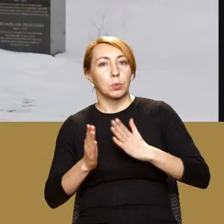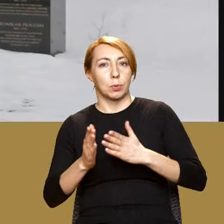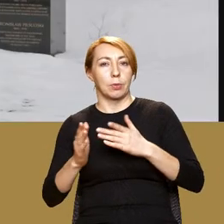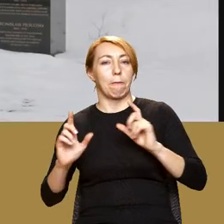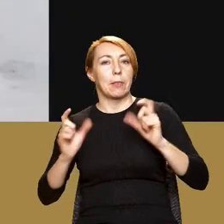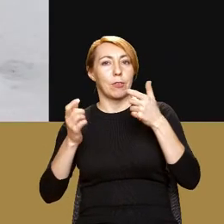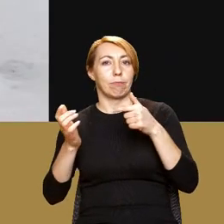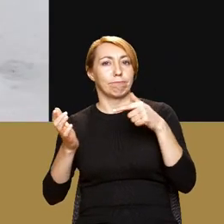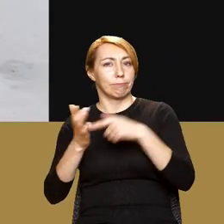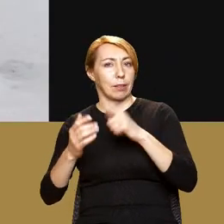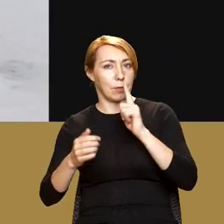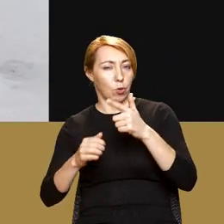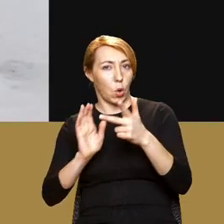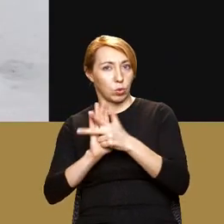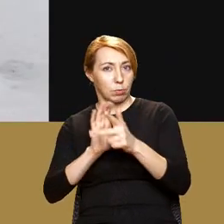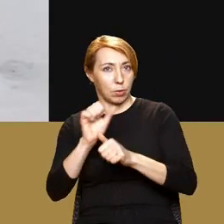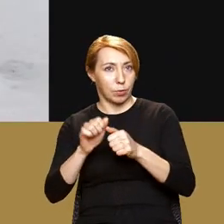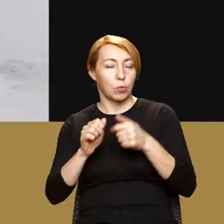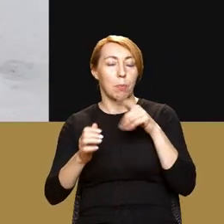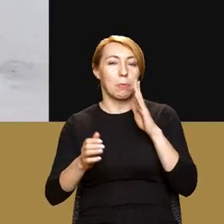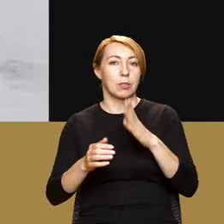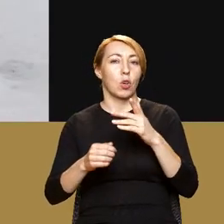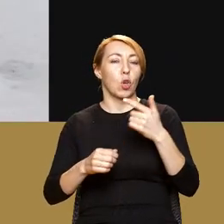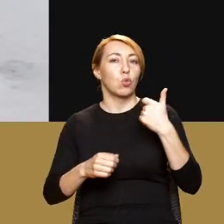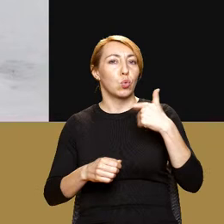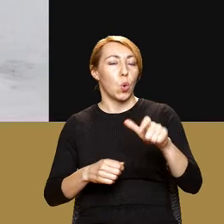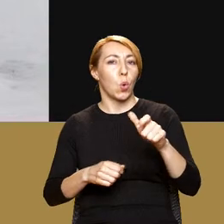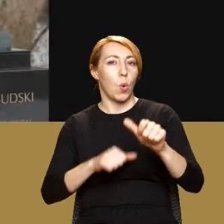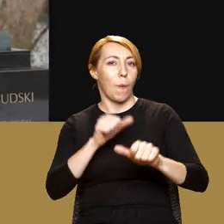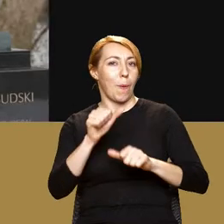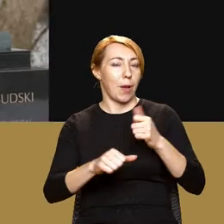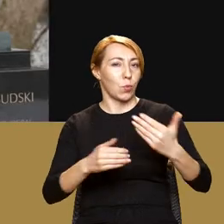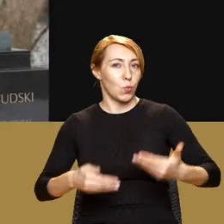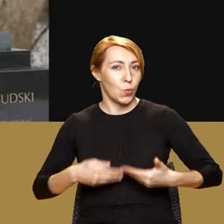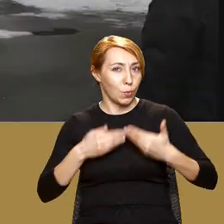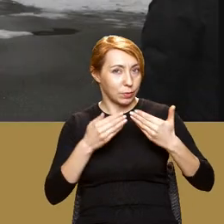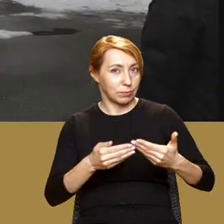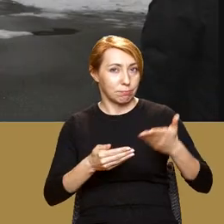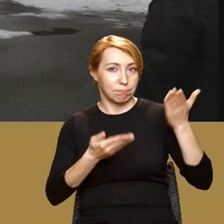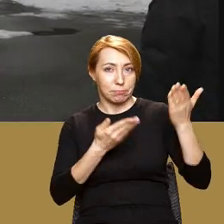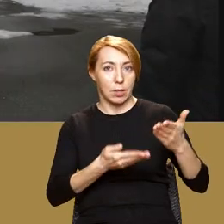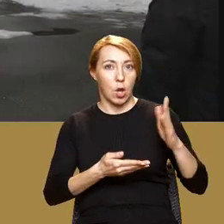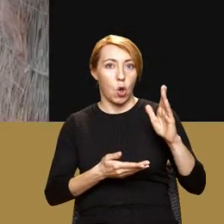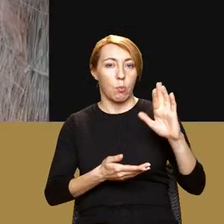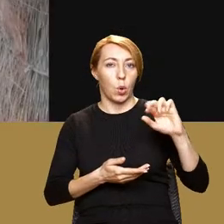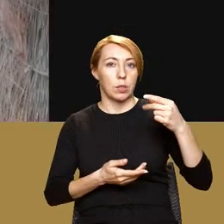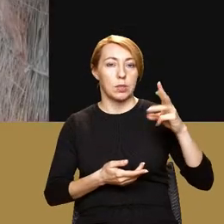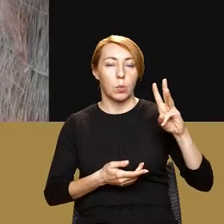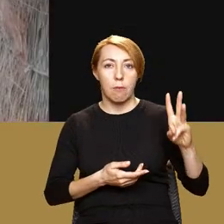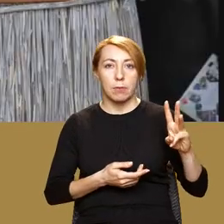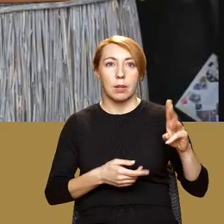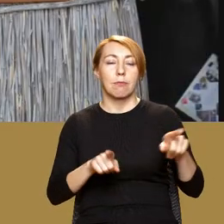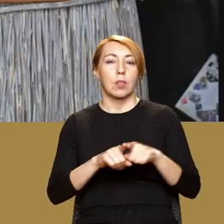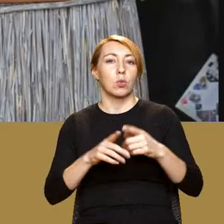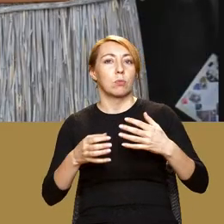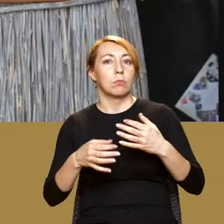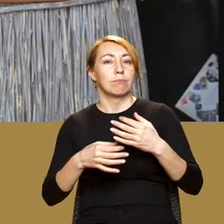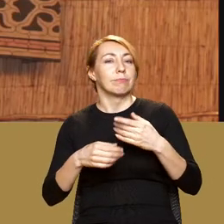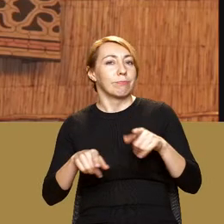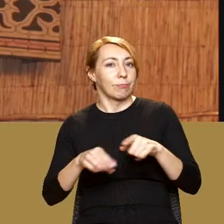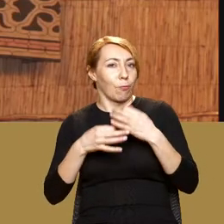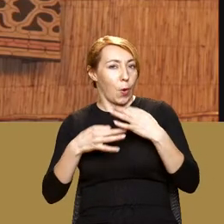czyli wydarzeń związanych z stuleciem urodzin Bronisława Piłsudskiego, ale również i z odzyskaniem